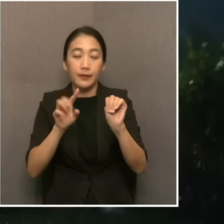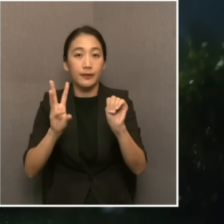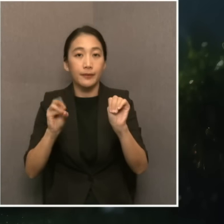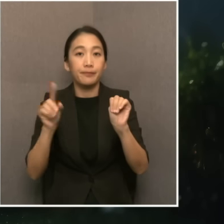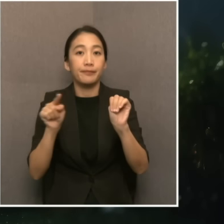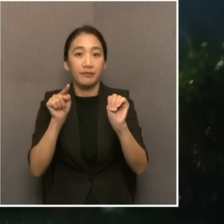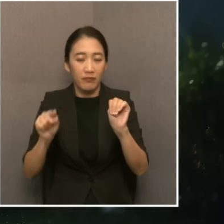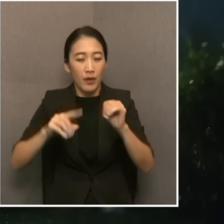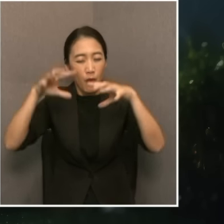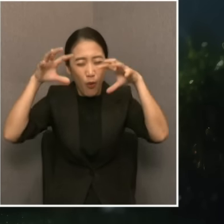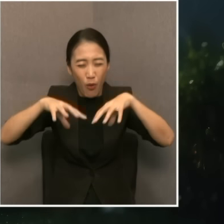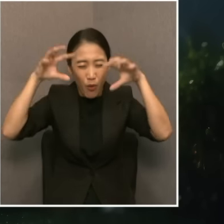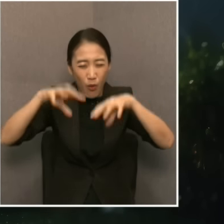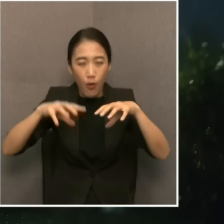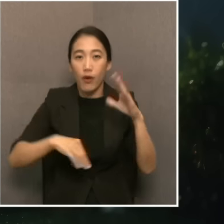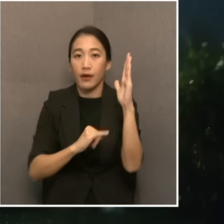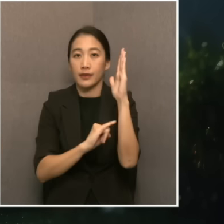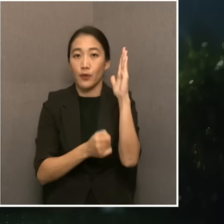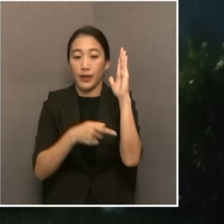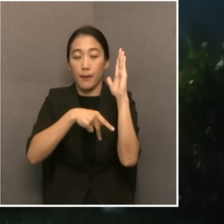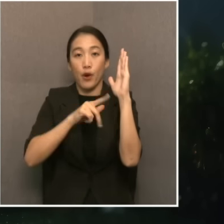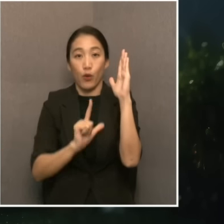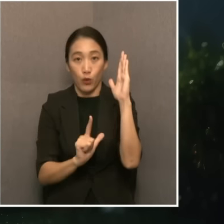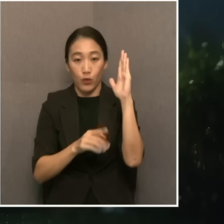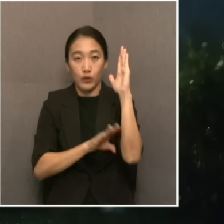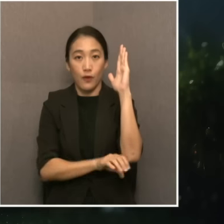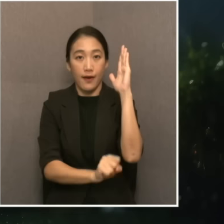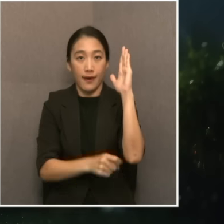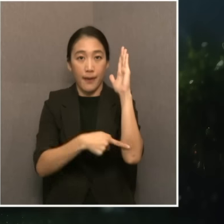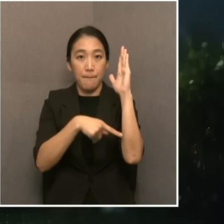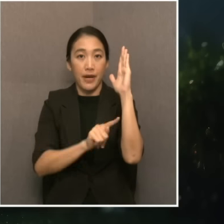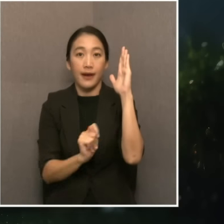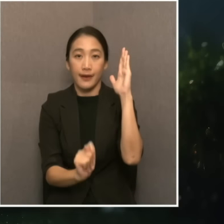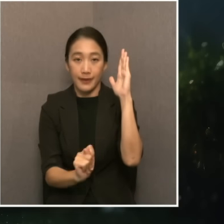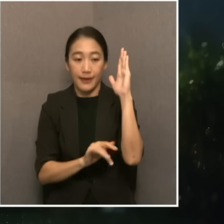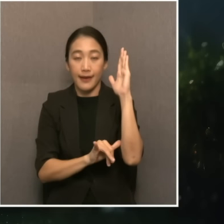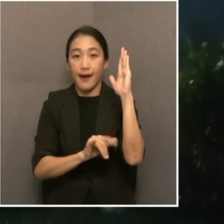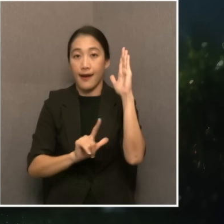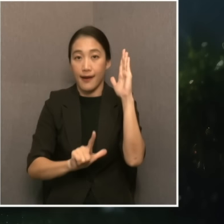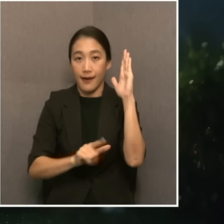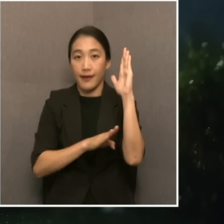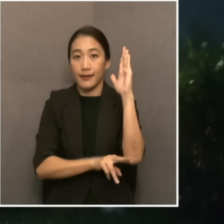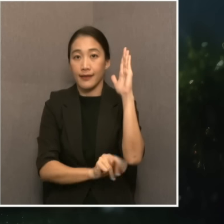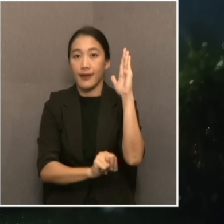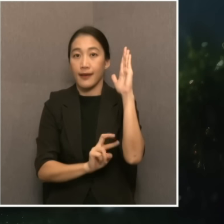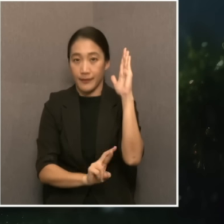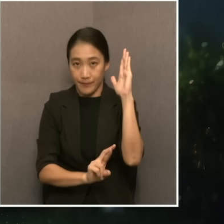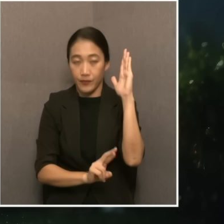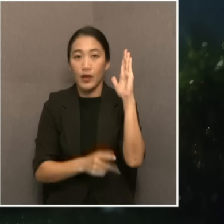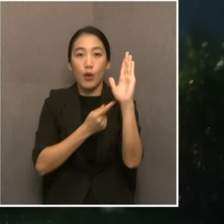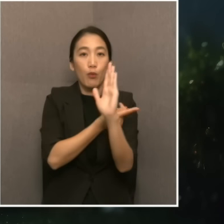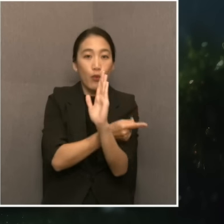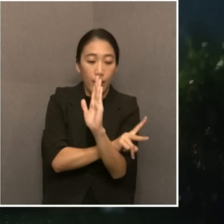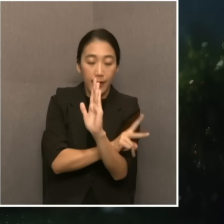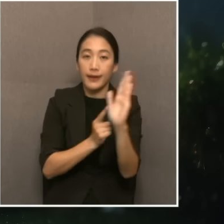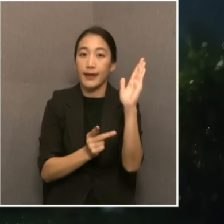กหนักบางแห่งที่จังหวัดพัทลุงสงขลาปัตตานียะลาและนราธิวาสบริเวณจังหวัดภูเก็ตกระบี่ตรังและ